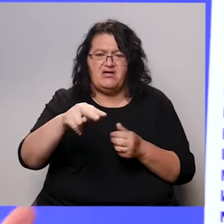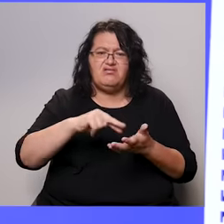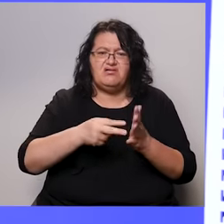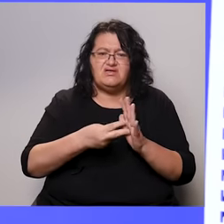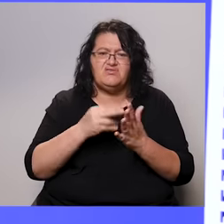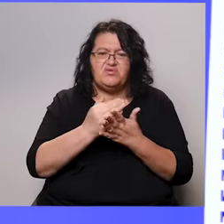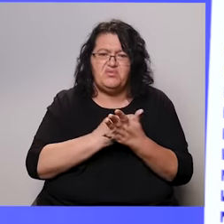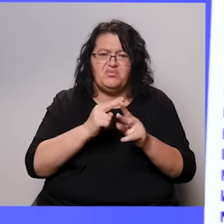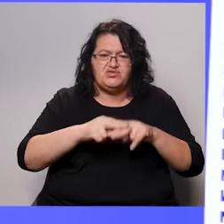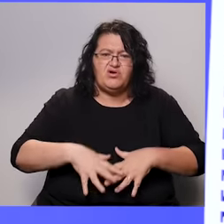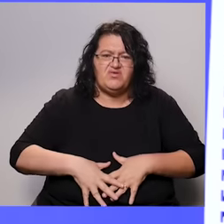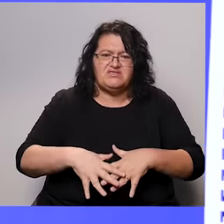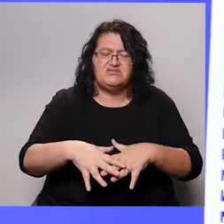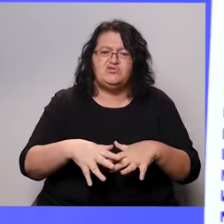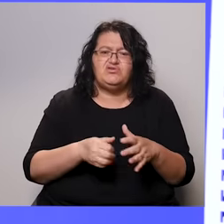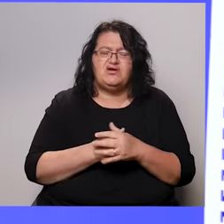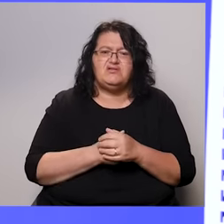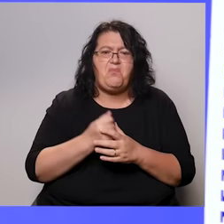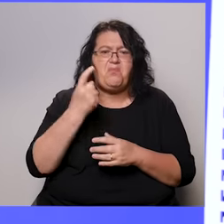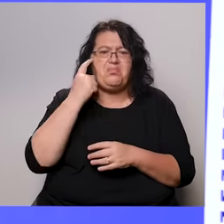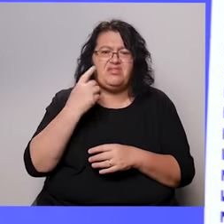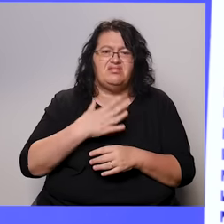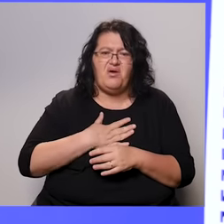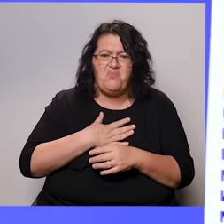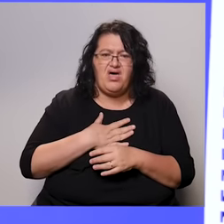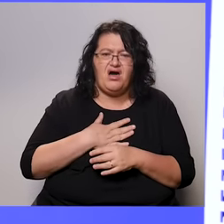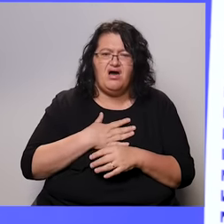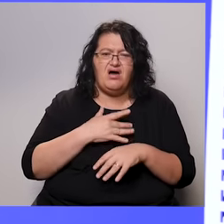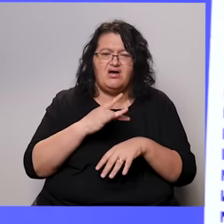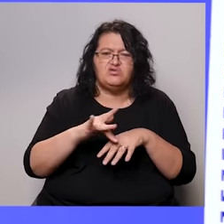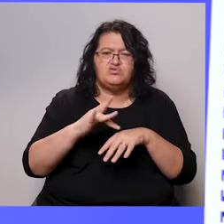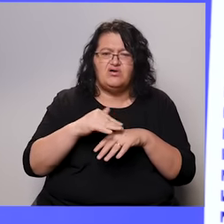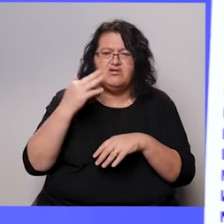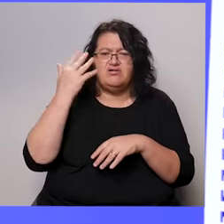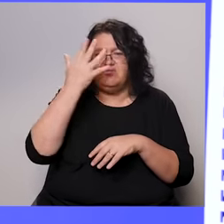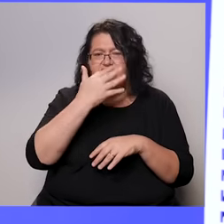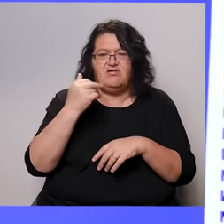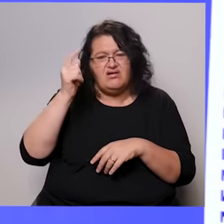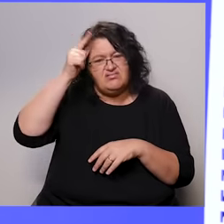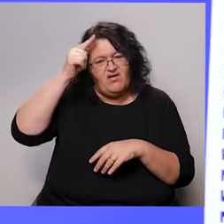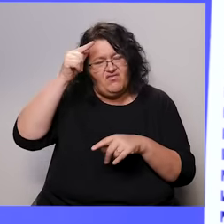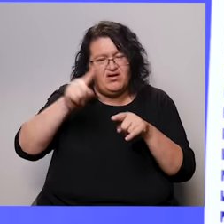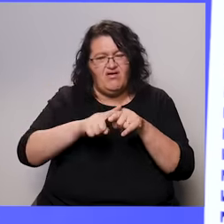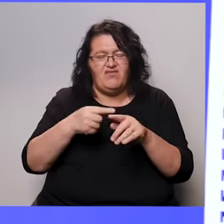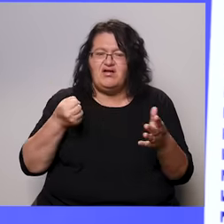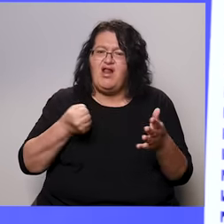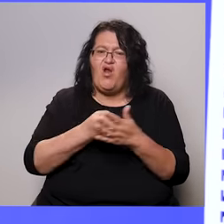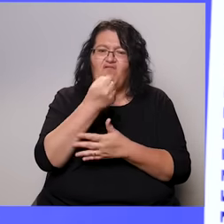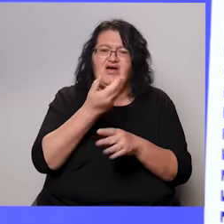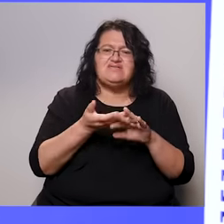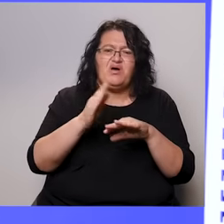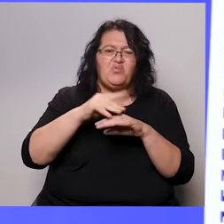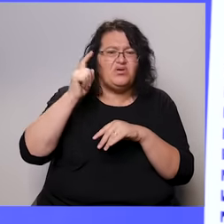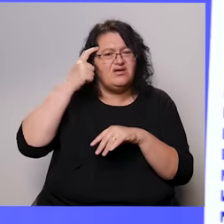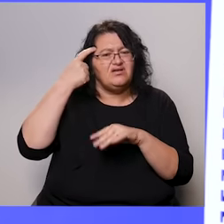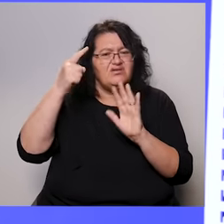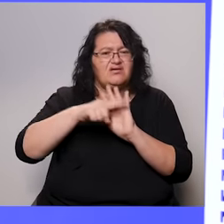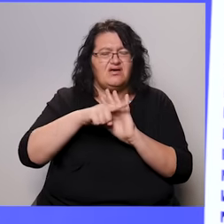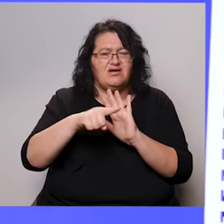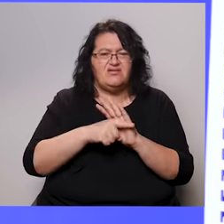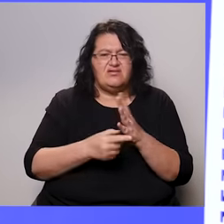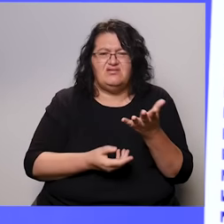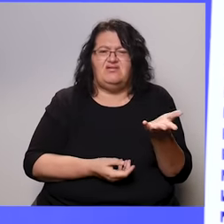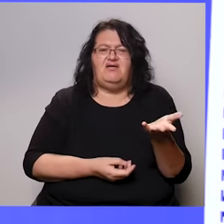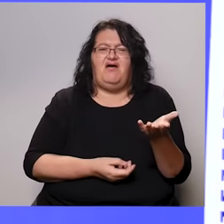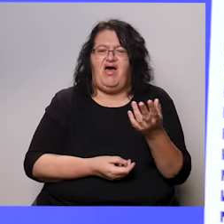rămân însărcinată. În mintea mea încerca diavolul să mă lovească cu atâtea gânduri. A, pe ce